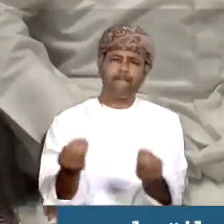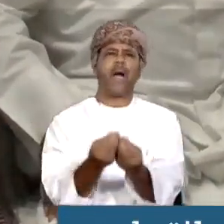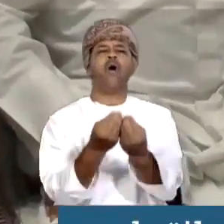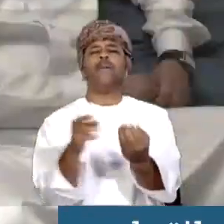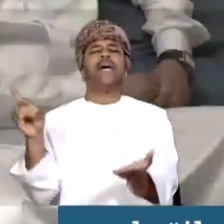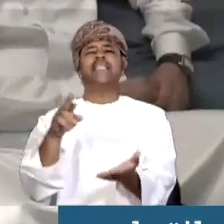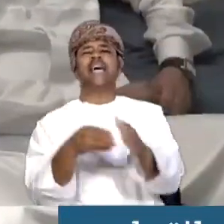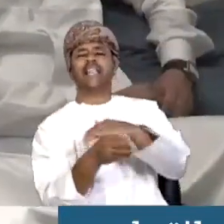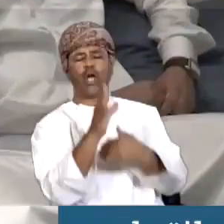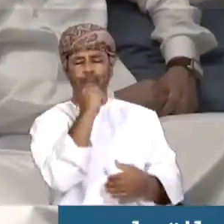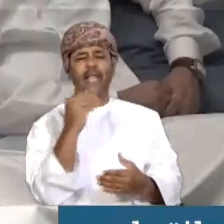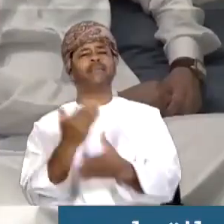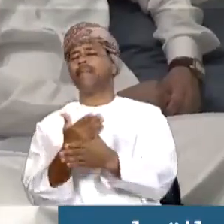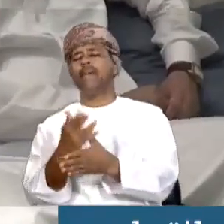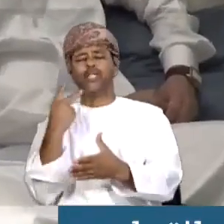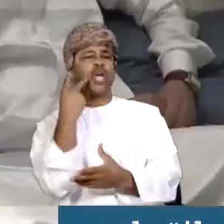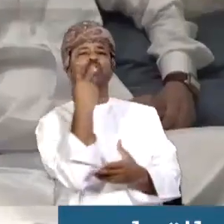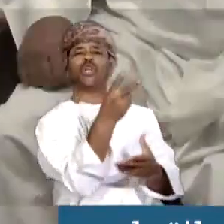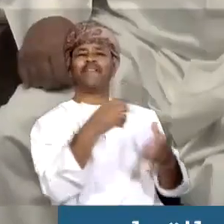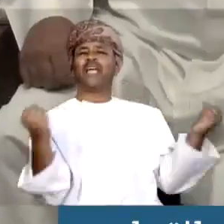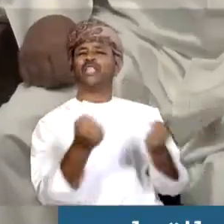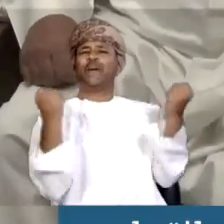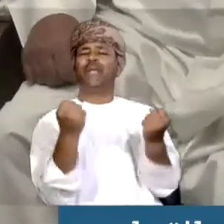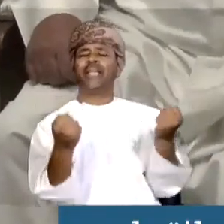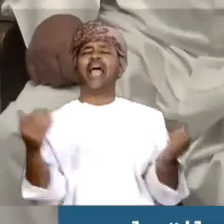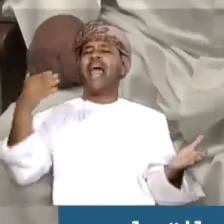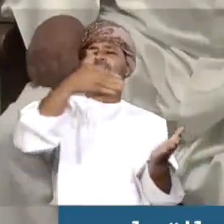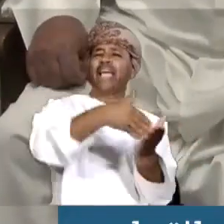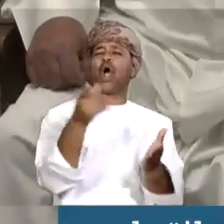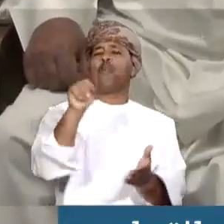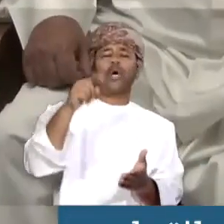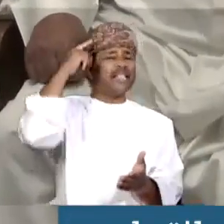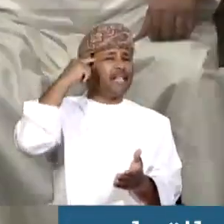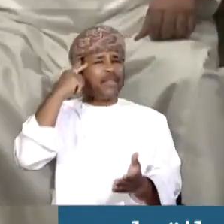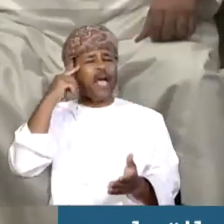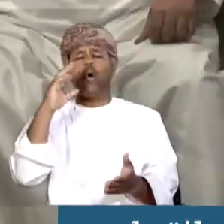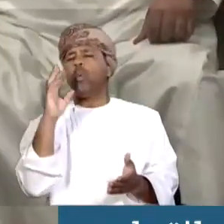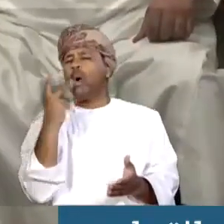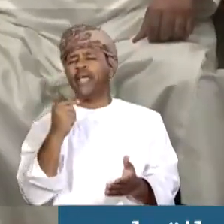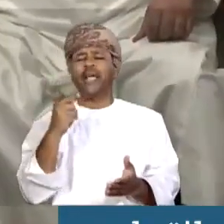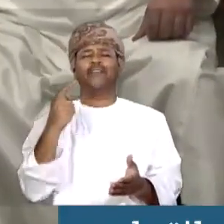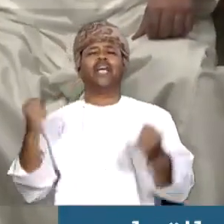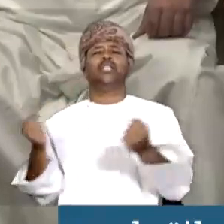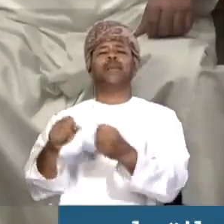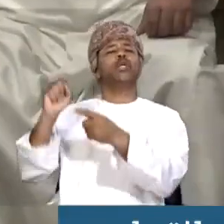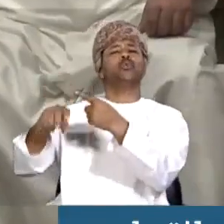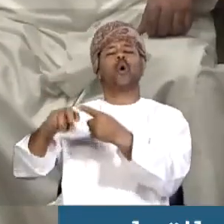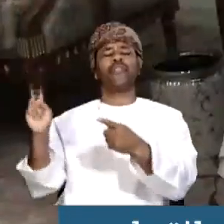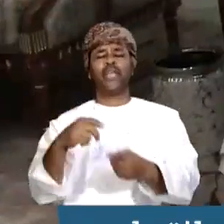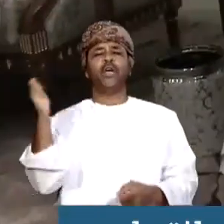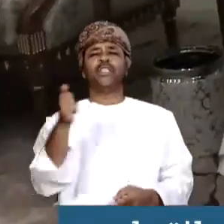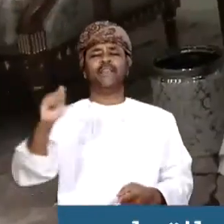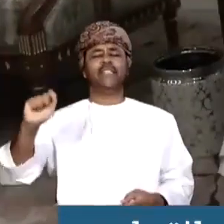في زيارة للسلطنة لحضور فعاليات البيان العملي الميداني بالذخيرة الحية لتمريني الشموخ 2 والسيف